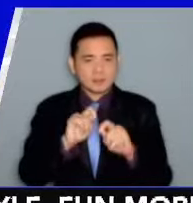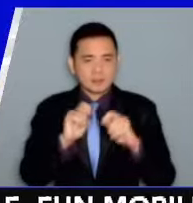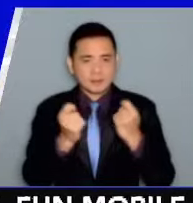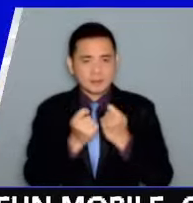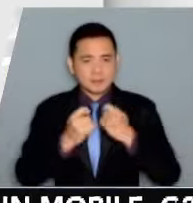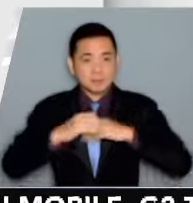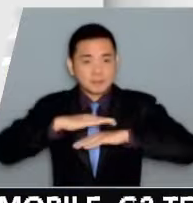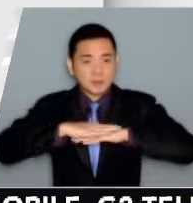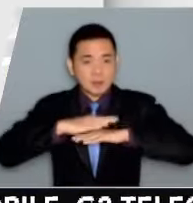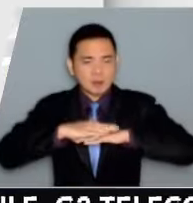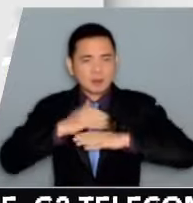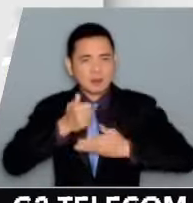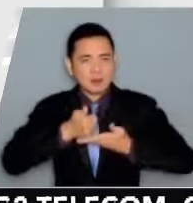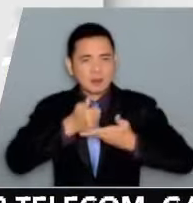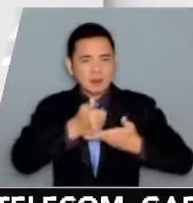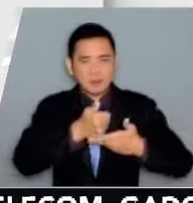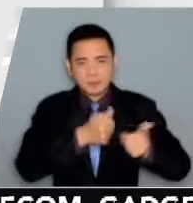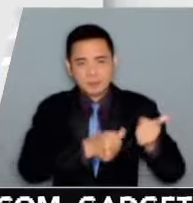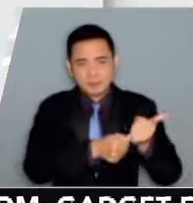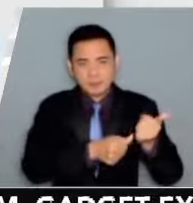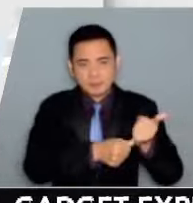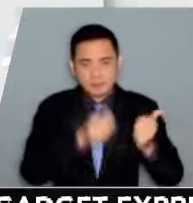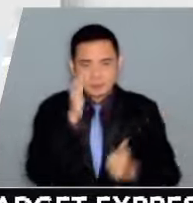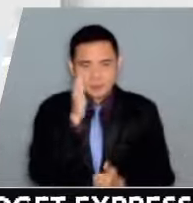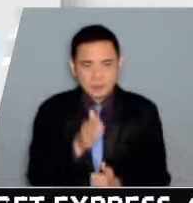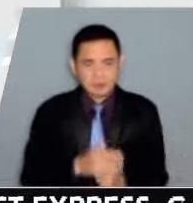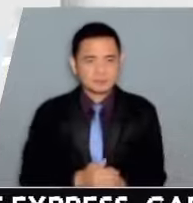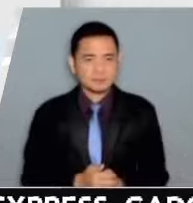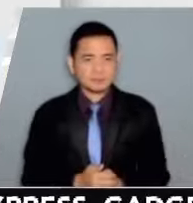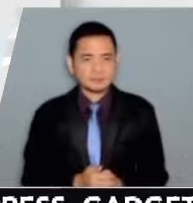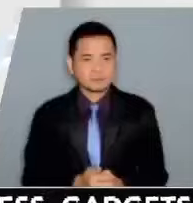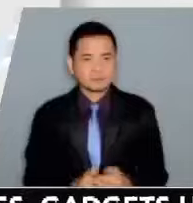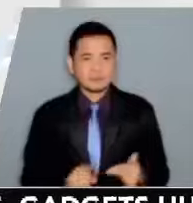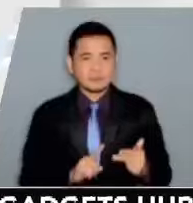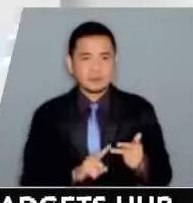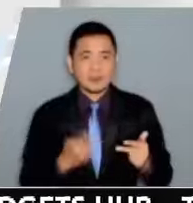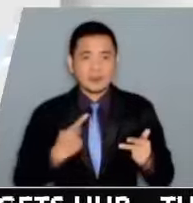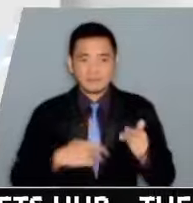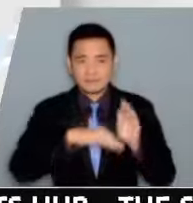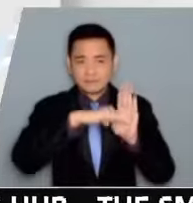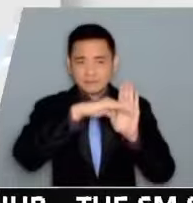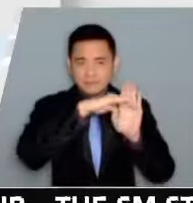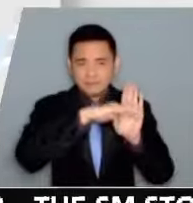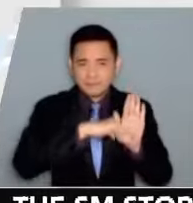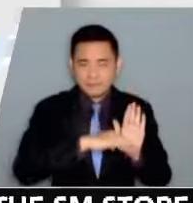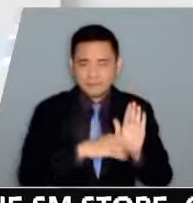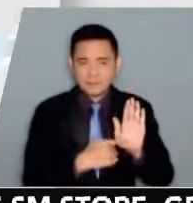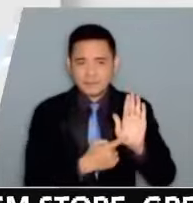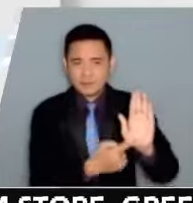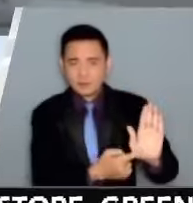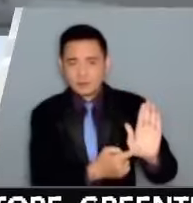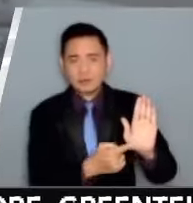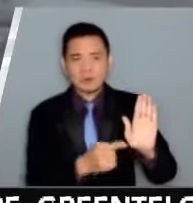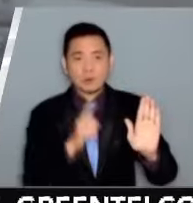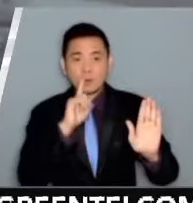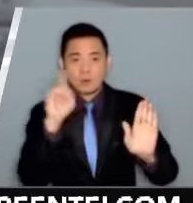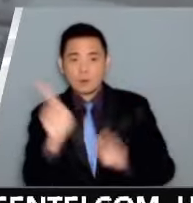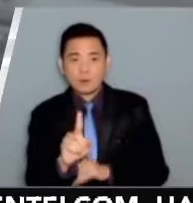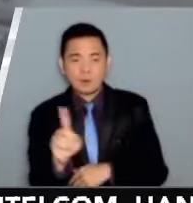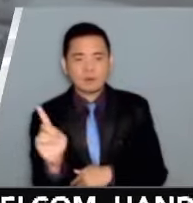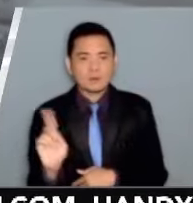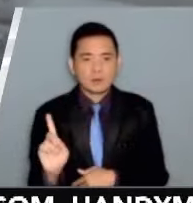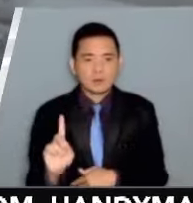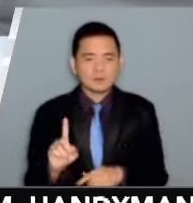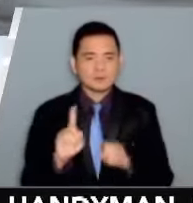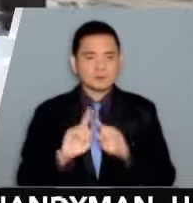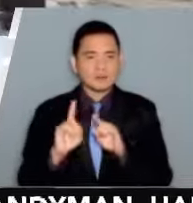medical attention naglabas na rin ng gu lines ang maritime industry authority na nag-uutos ng relaxation sa mga ship owner at